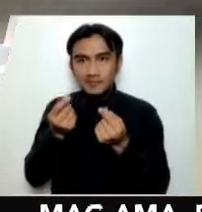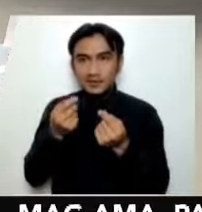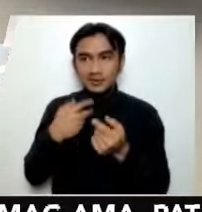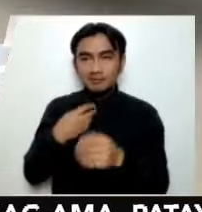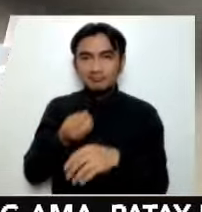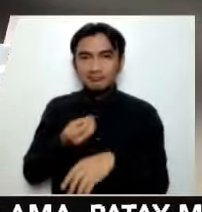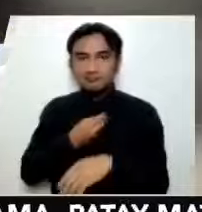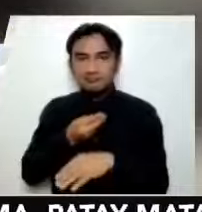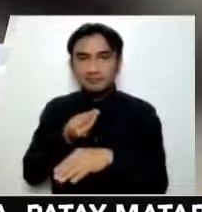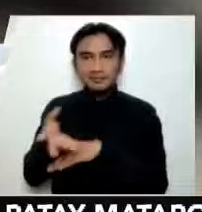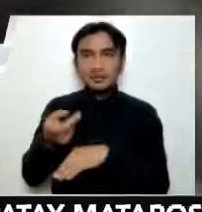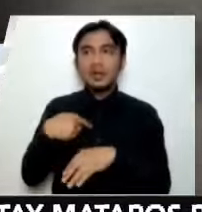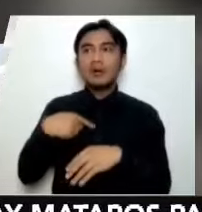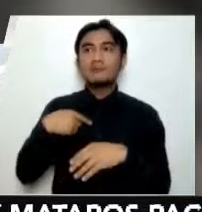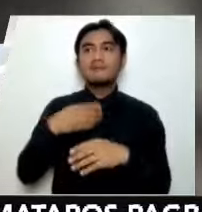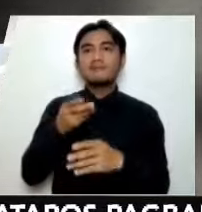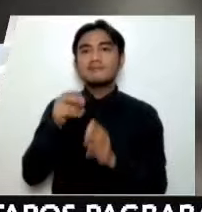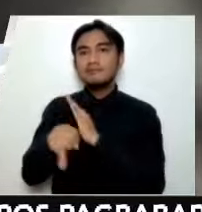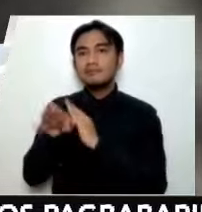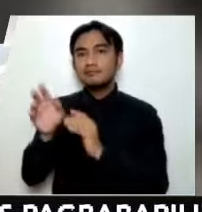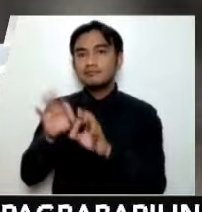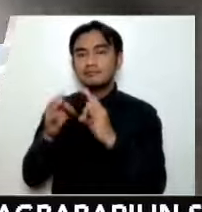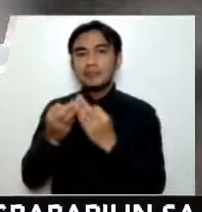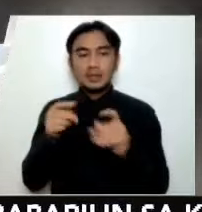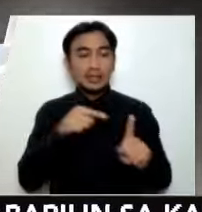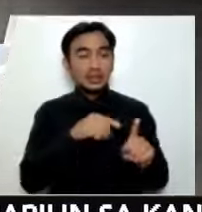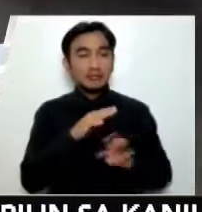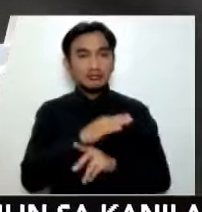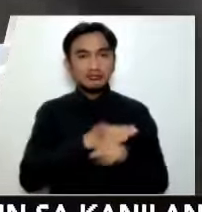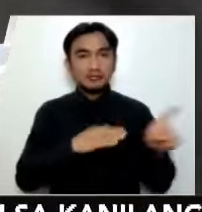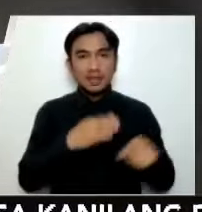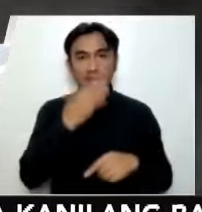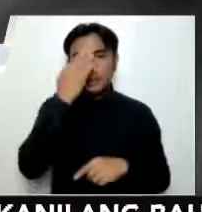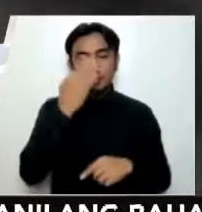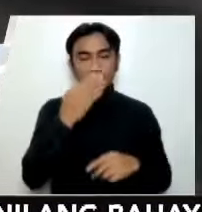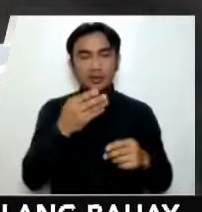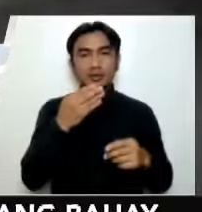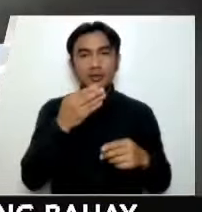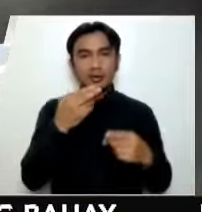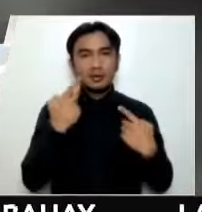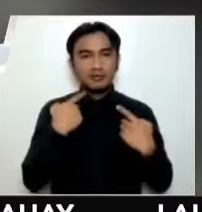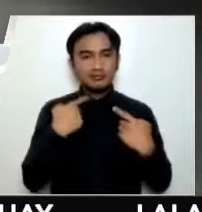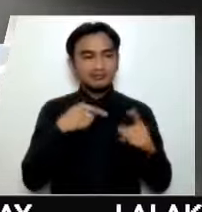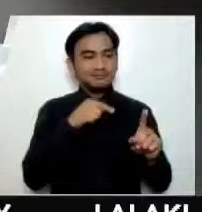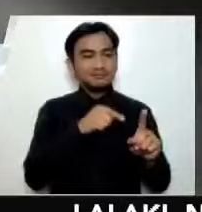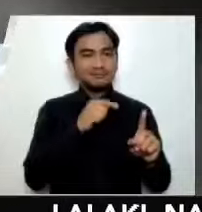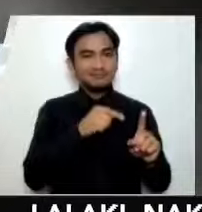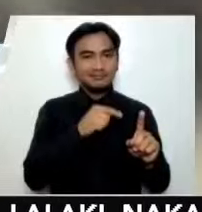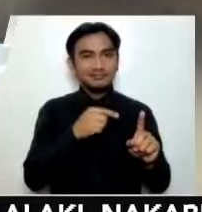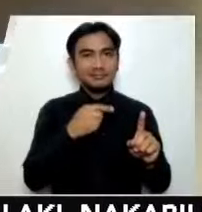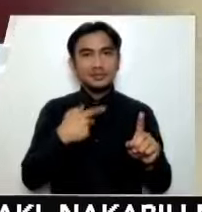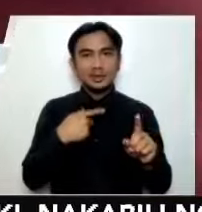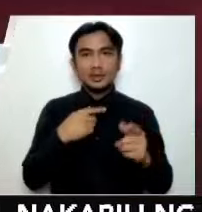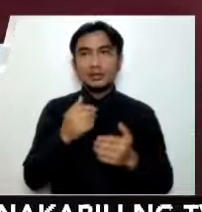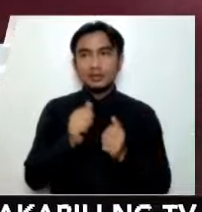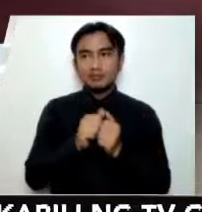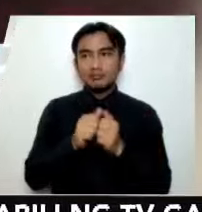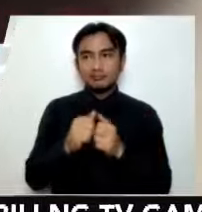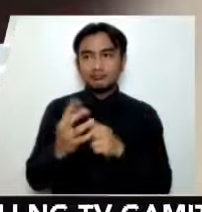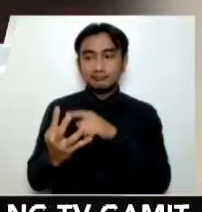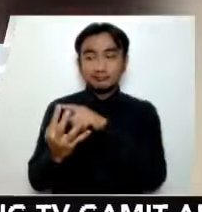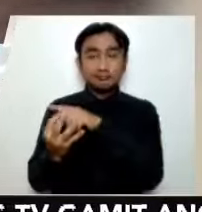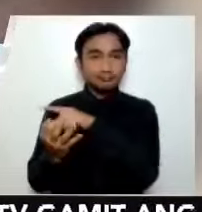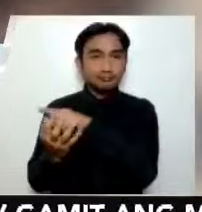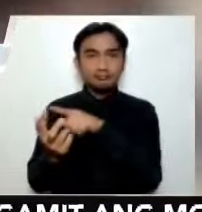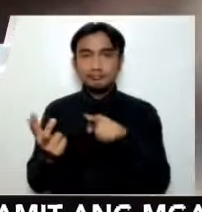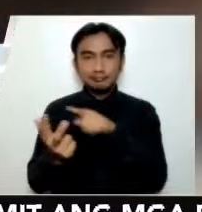tumakas daw p Bicol ang suspect doon nagkaroon siya ng kinakasama na may tatlong anak ang tatlong bata ginahasa rin umano niya